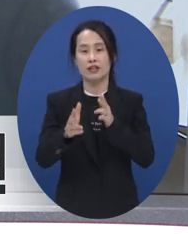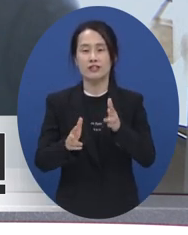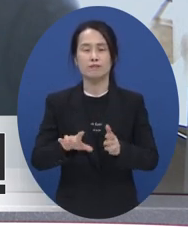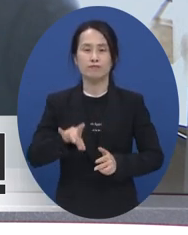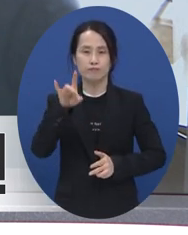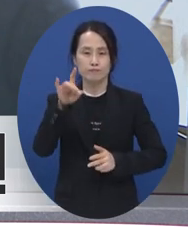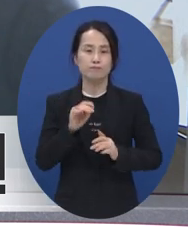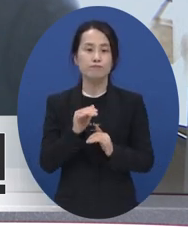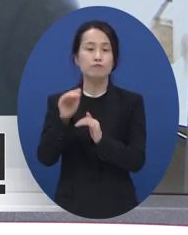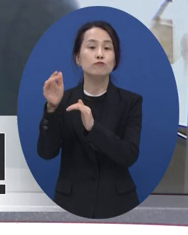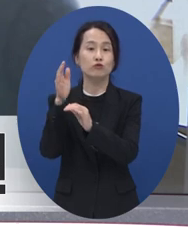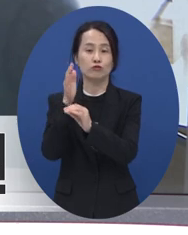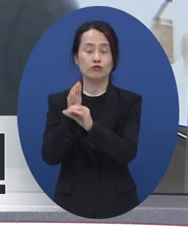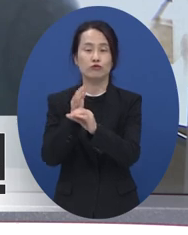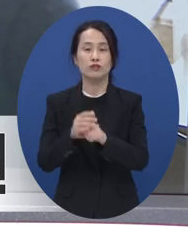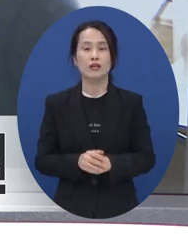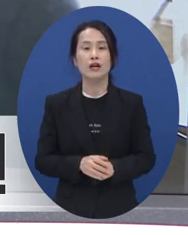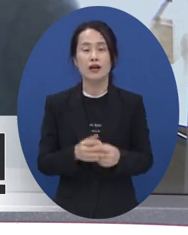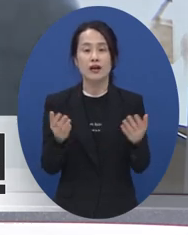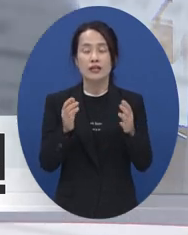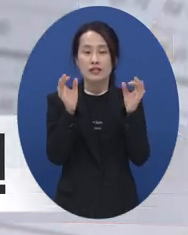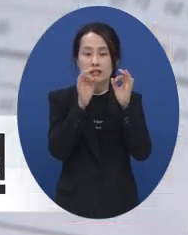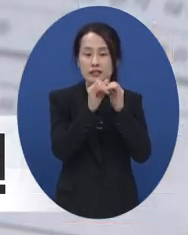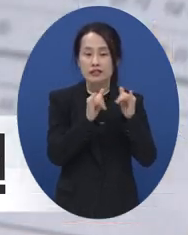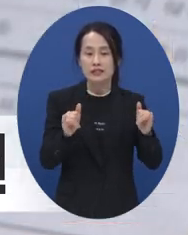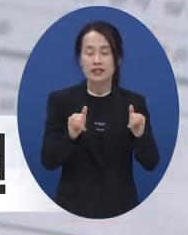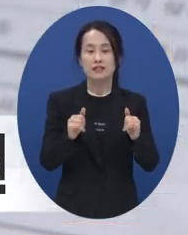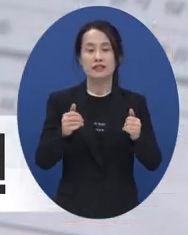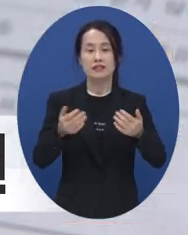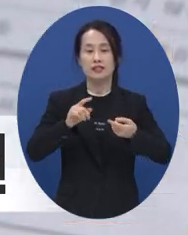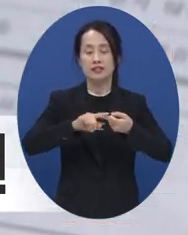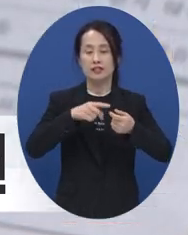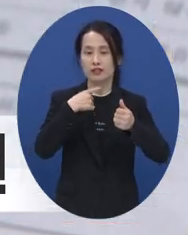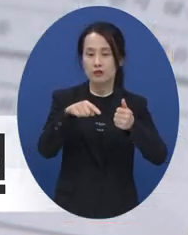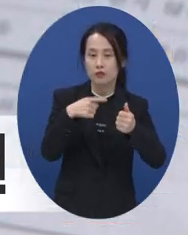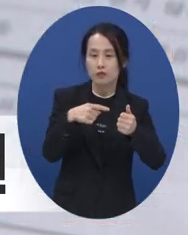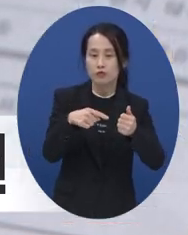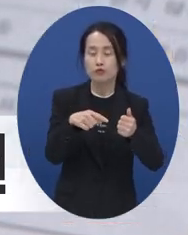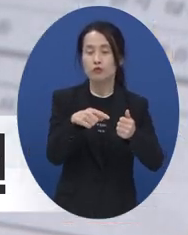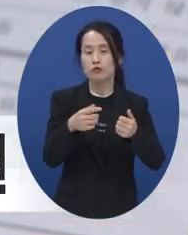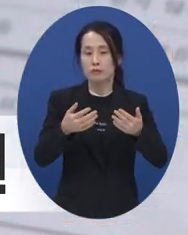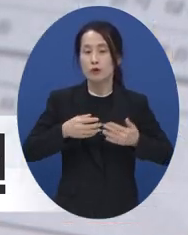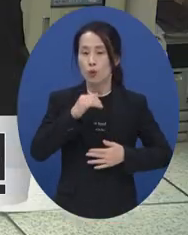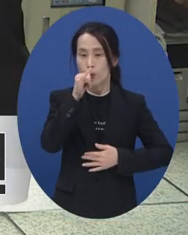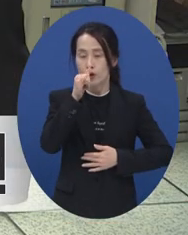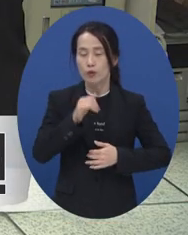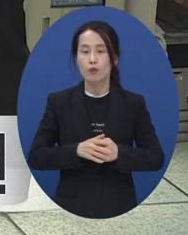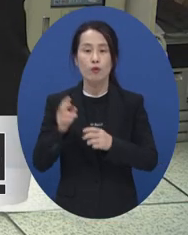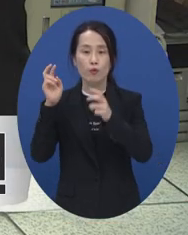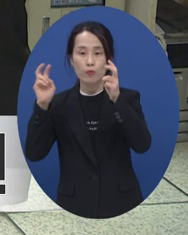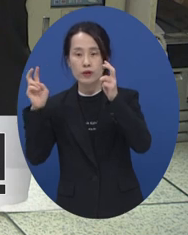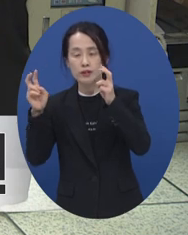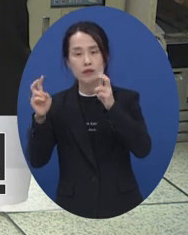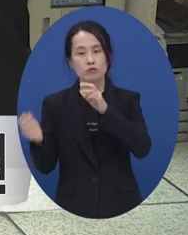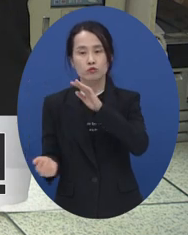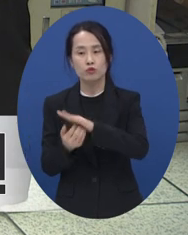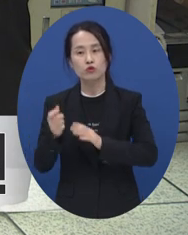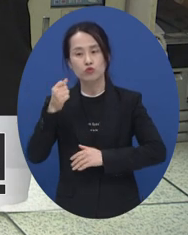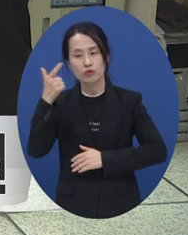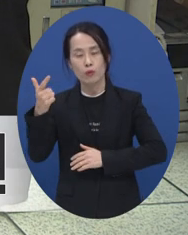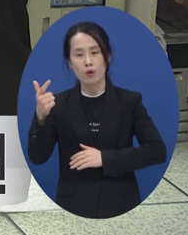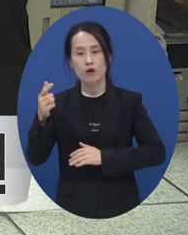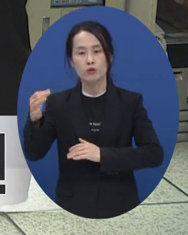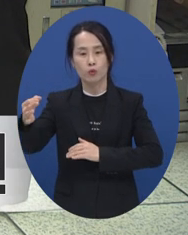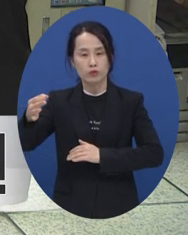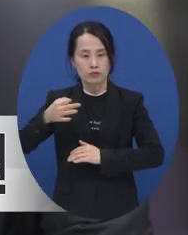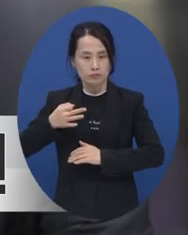연결하는 일자리 사업을 처음 추진합니다. 구직자는 직무 관련 교육과 취업 컨설팅을 받게 되며 매칭된